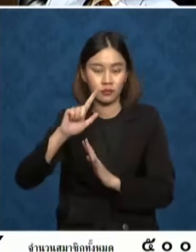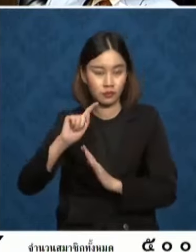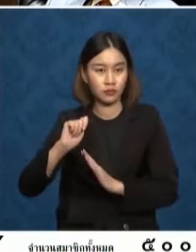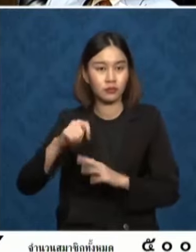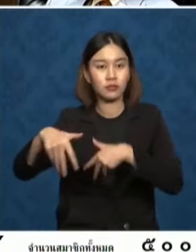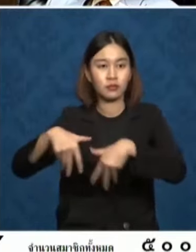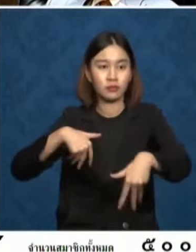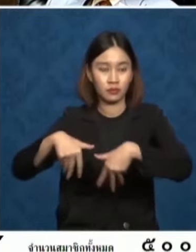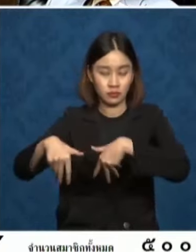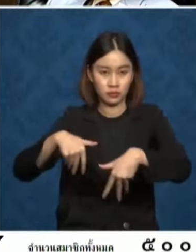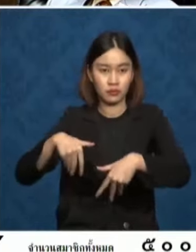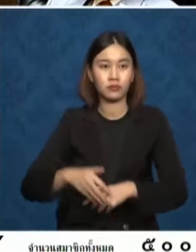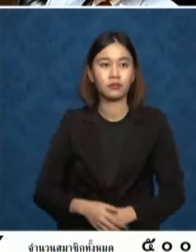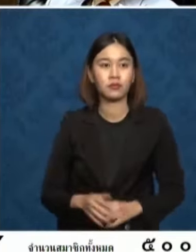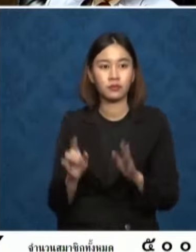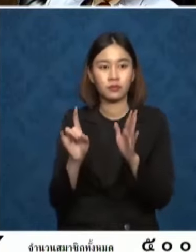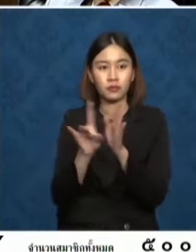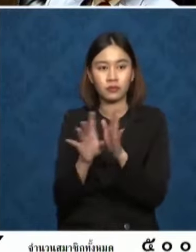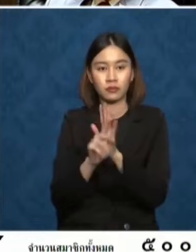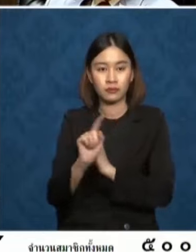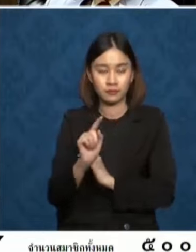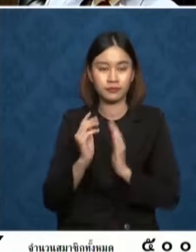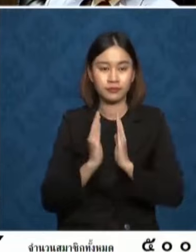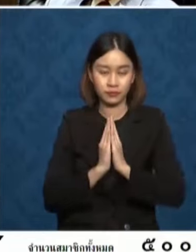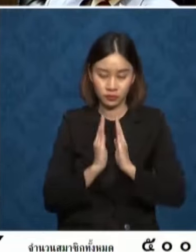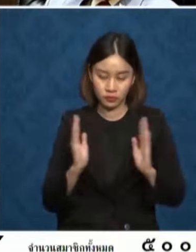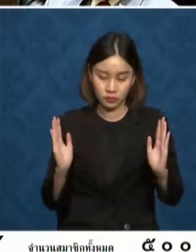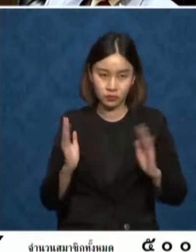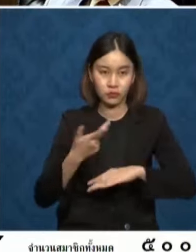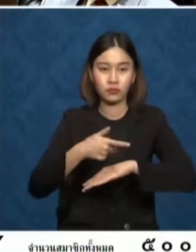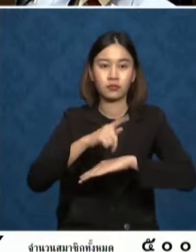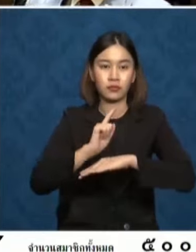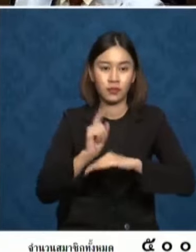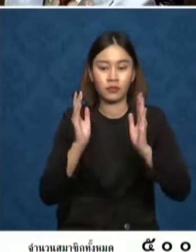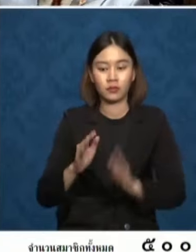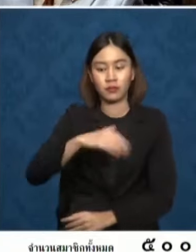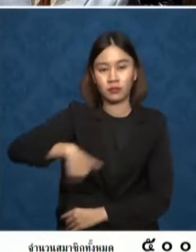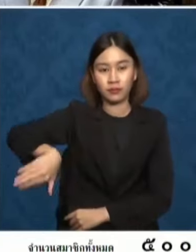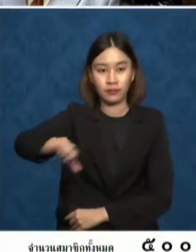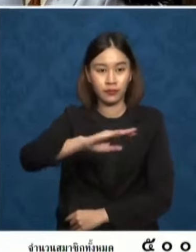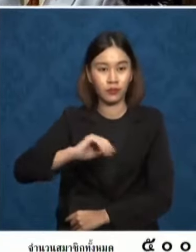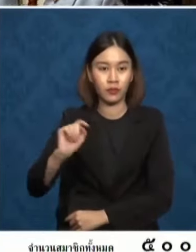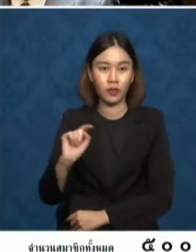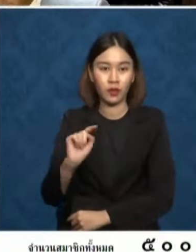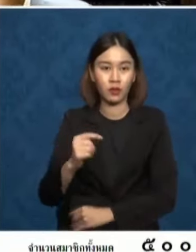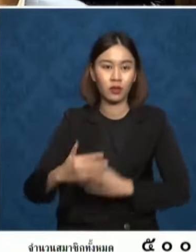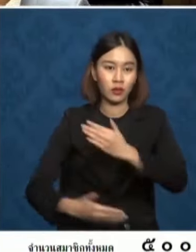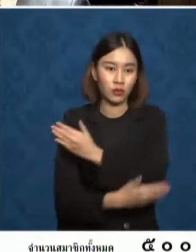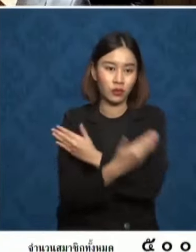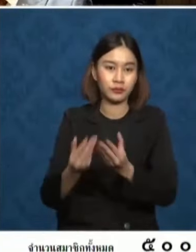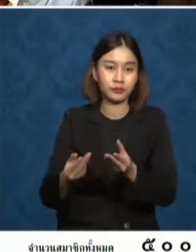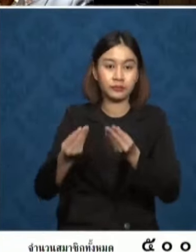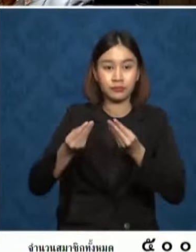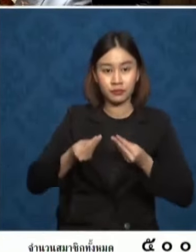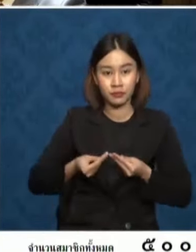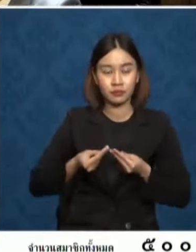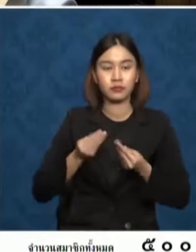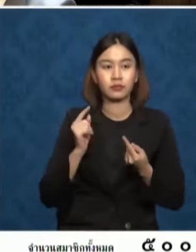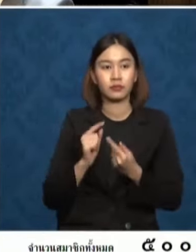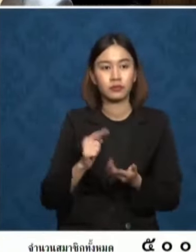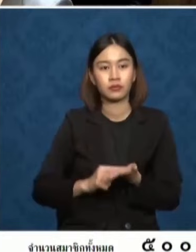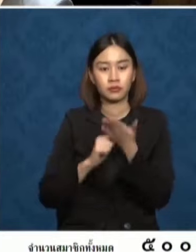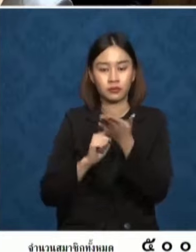นี้นะครับก็สุดท้ายขอกราบขอบพระคุณท่านประธานแล้วก็ทุกท่านที่เ่าให้โอกาสในการ